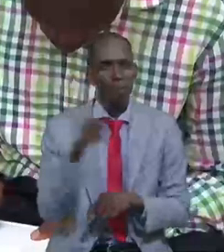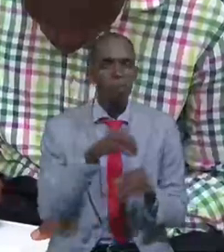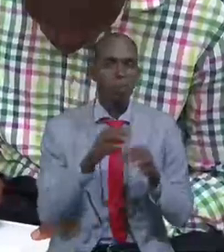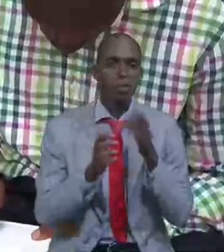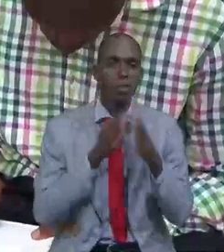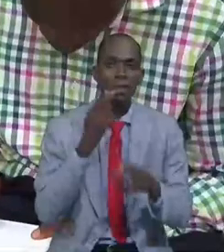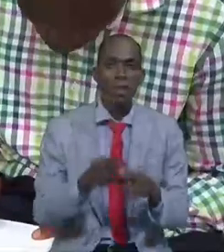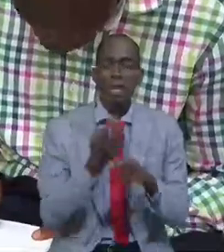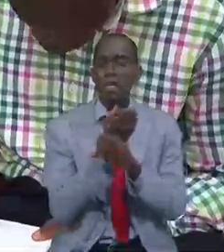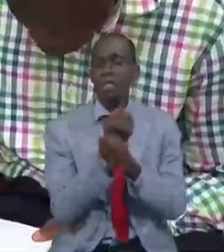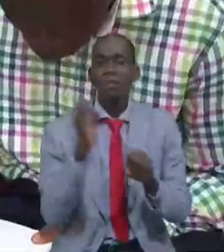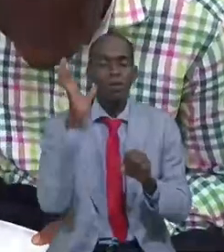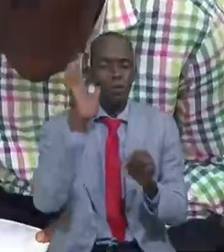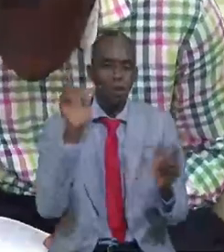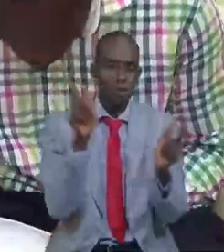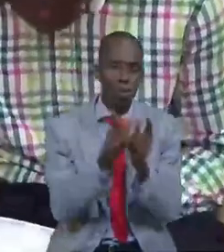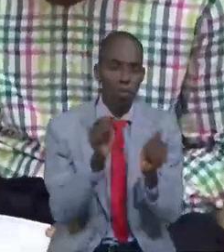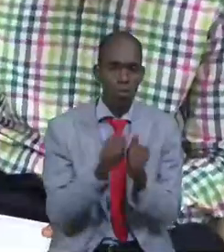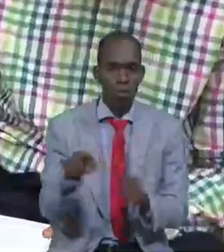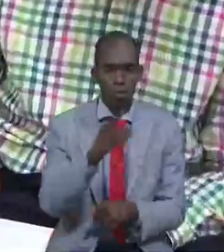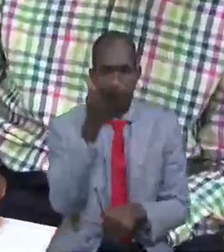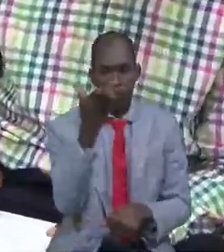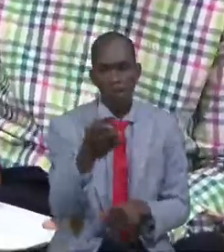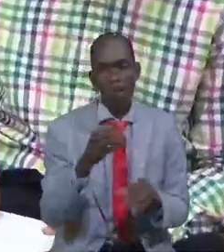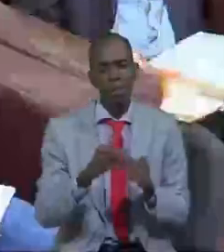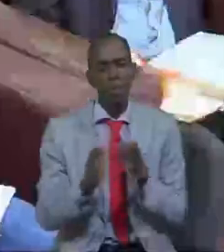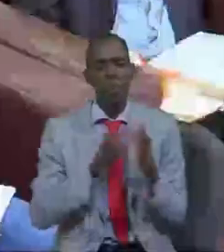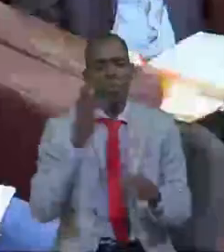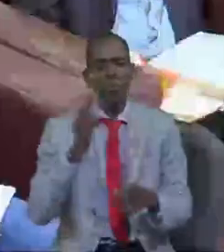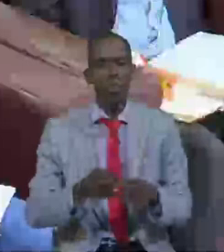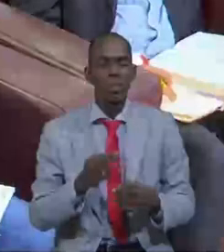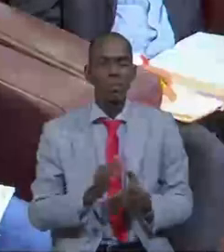viendra et te parviendra là-bas au nom de Jésus.